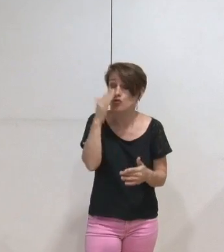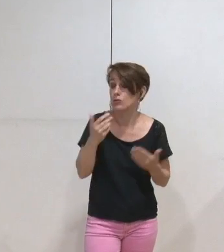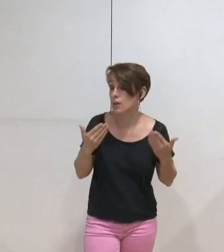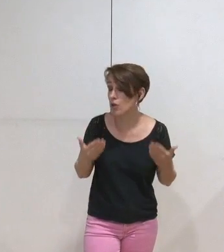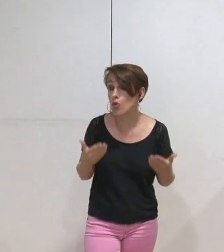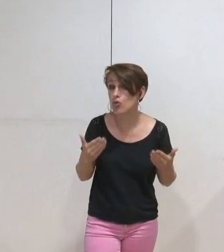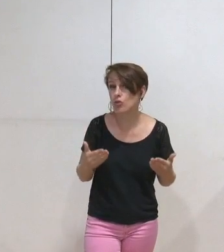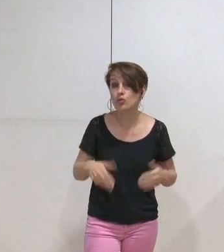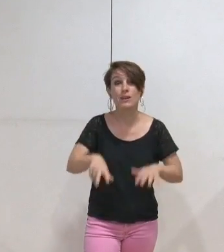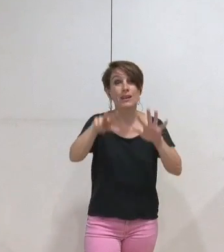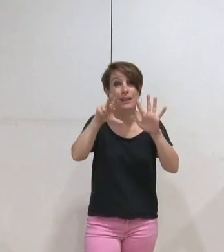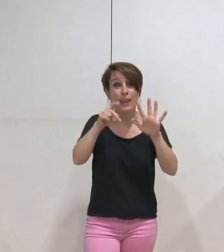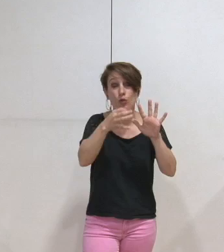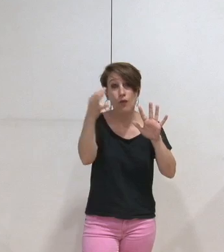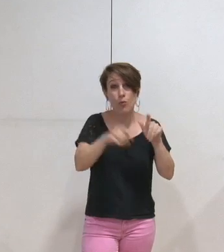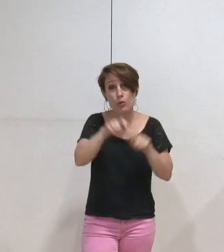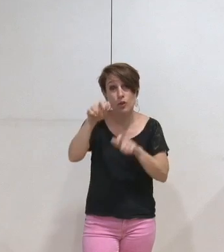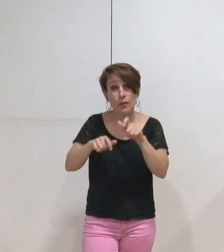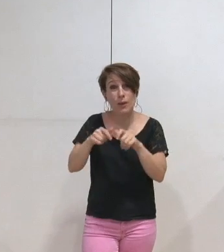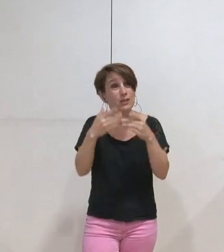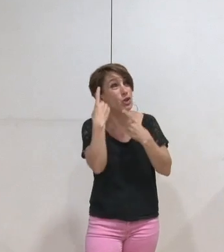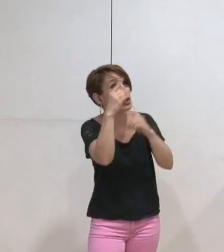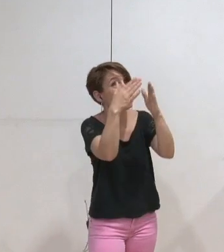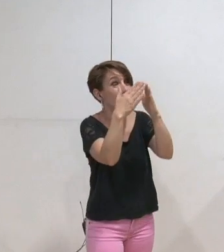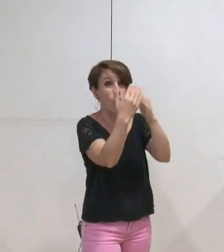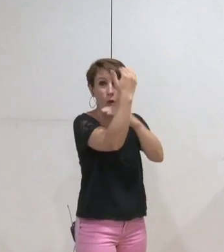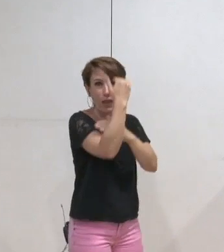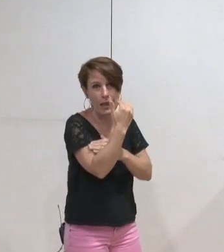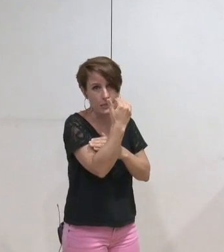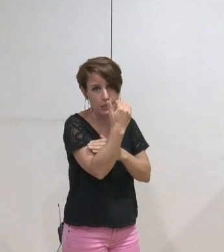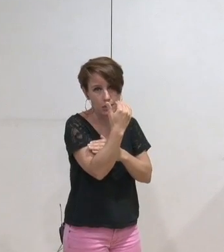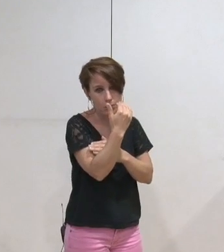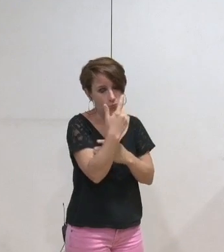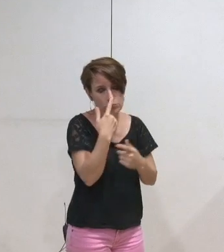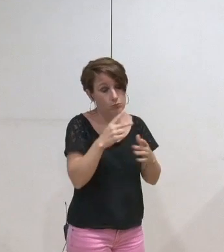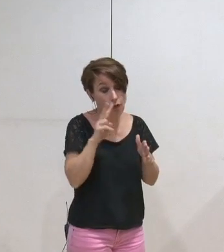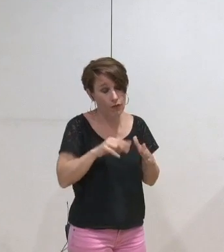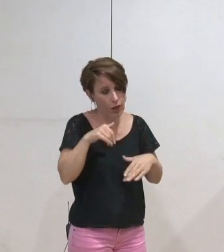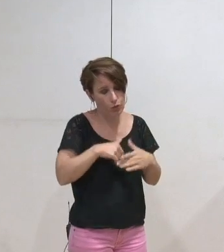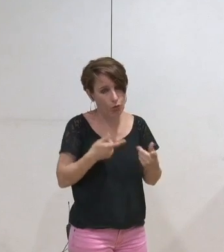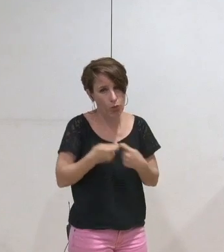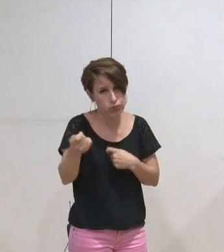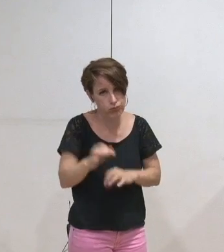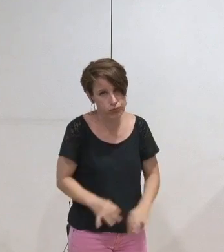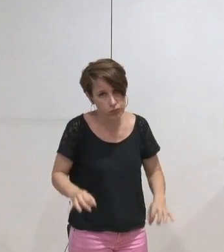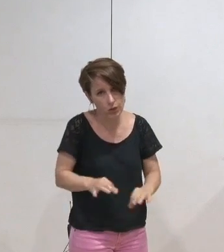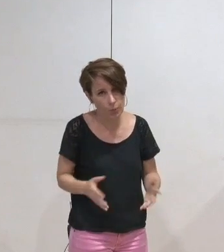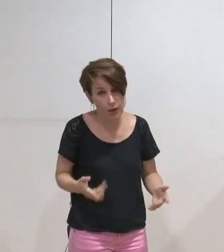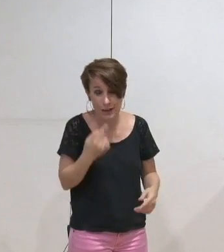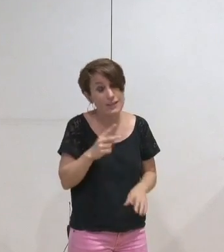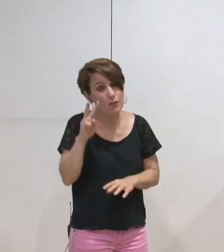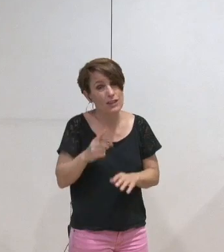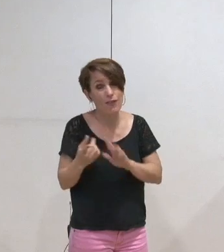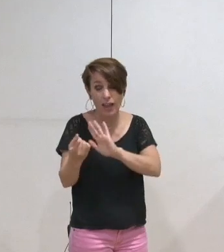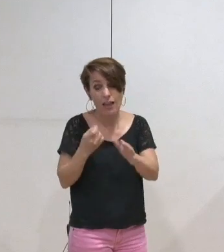encore 80 % des demandur d'asile ne justifie pas de cette procédure ne sont pas en réalité des des gens qui viennent